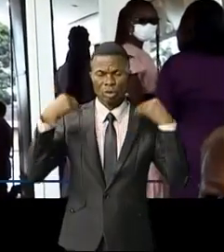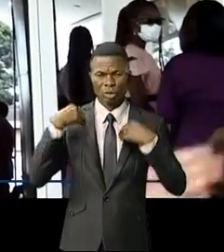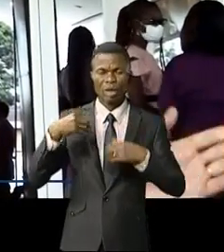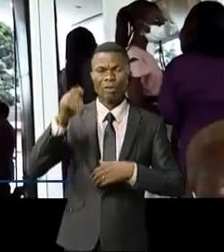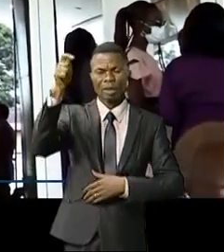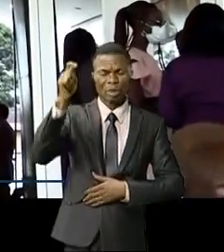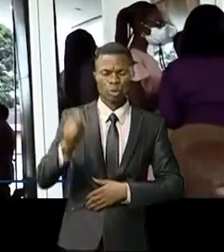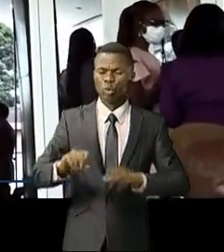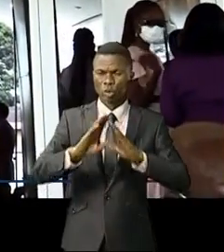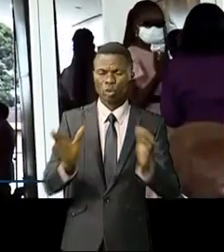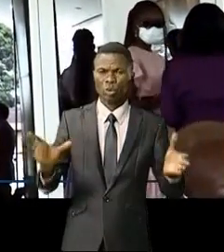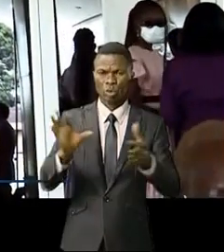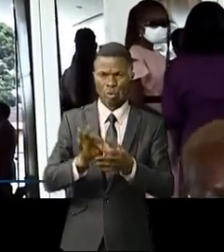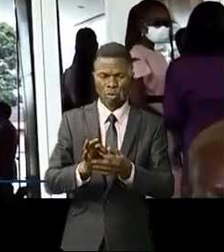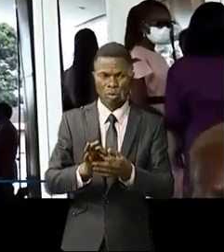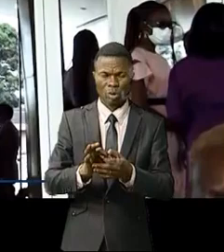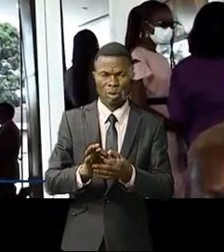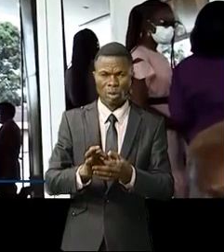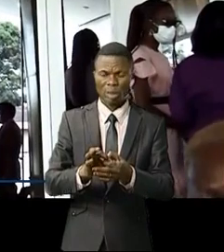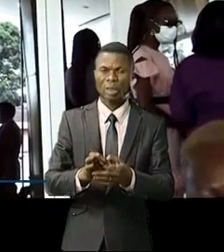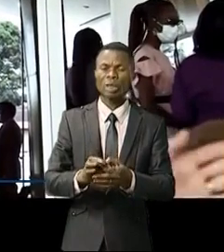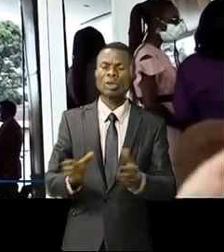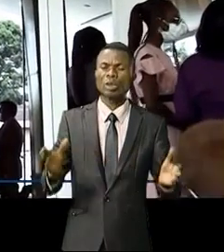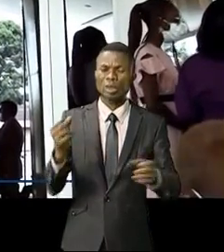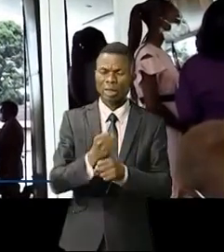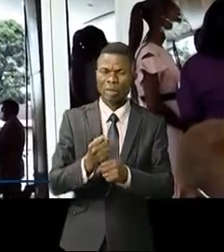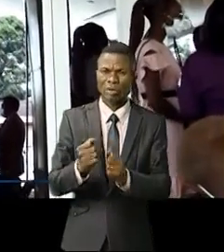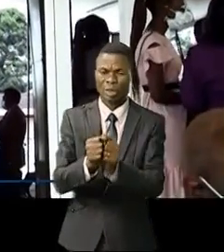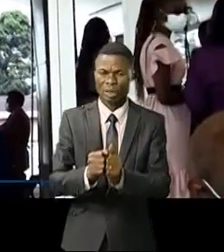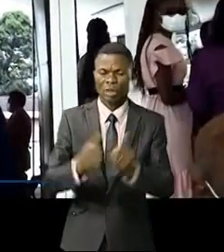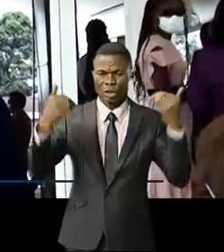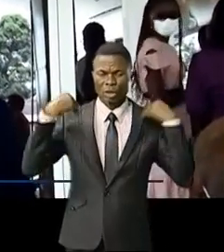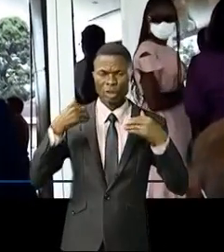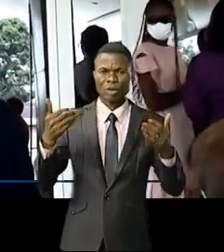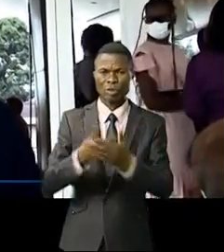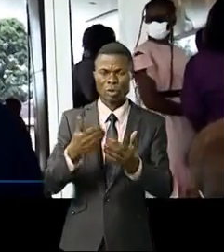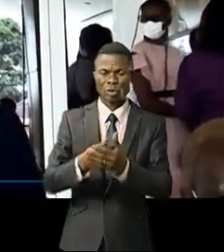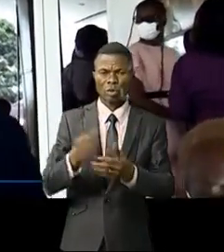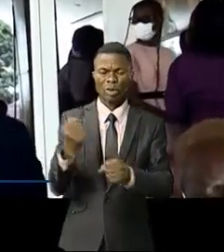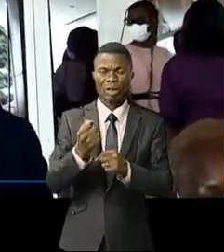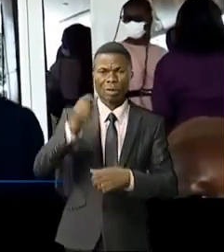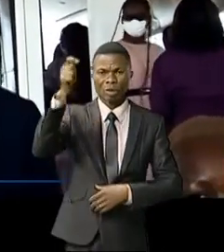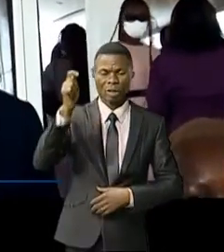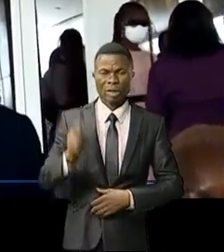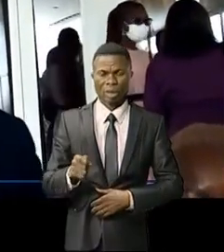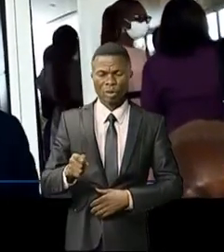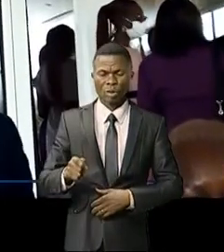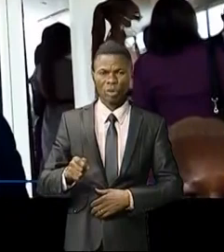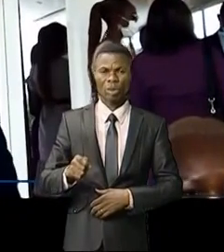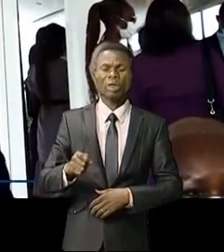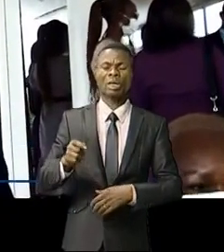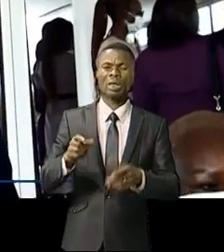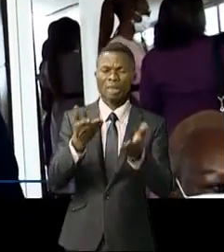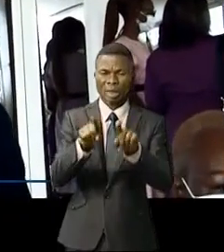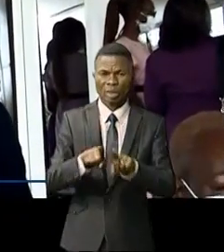emploie. Je suis accompagné dans cette mission par le nouveau chef des affaires militaires, du bureau des affaires militaires aux Nations Unies,